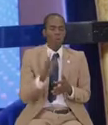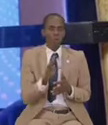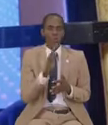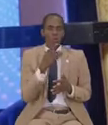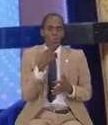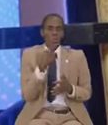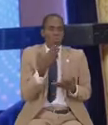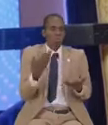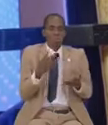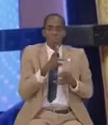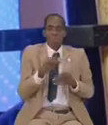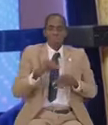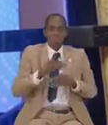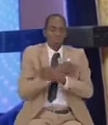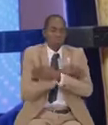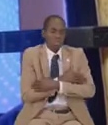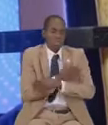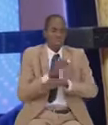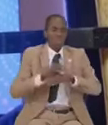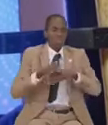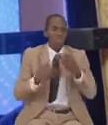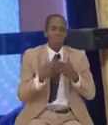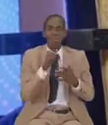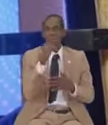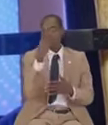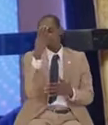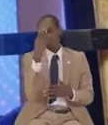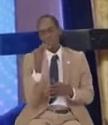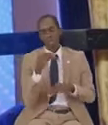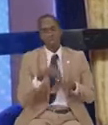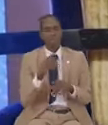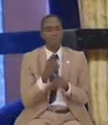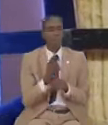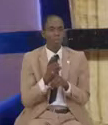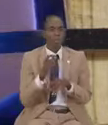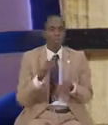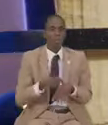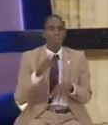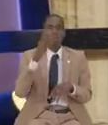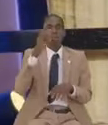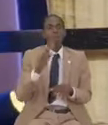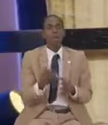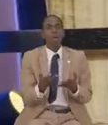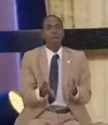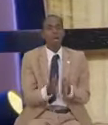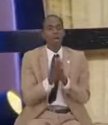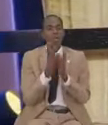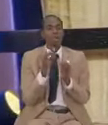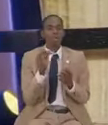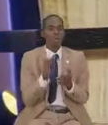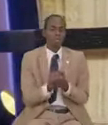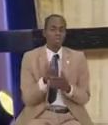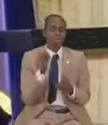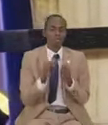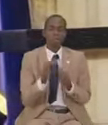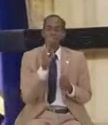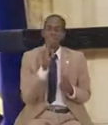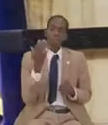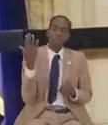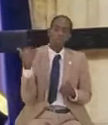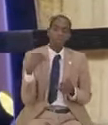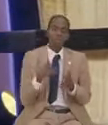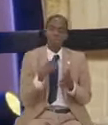il ne vous met pas dormir car il faut dormir Dieu exige sur la Dieu ramène ce qui est